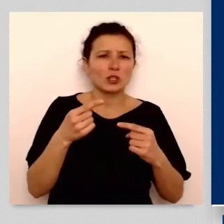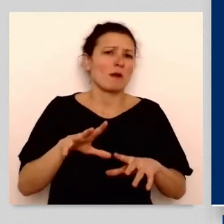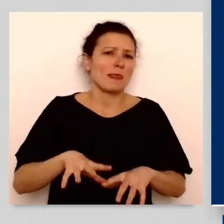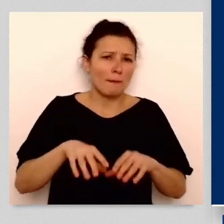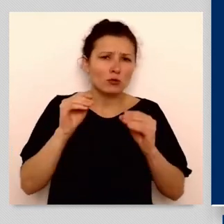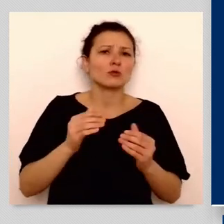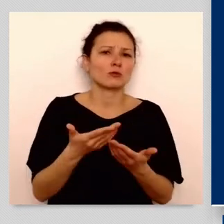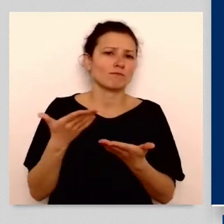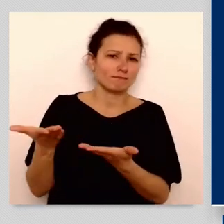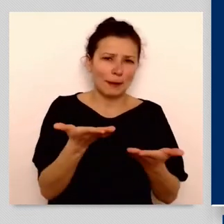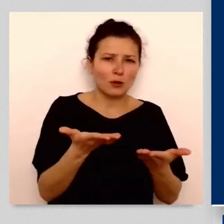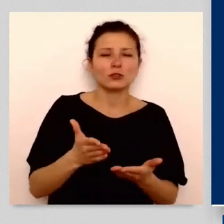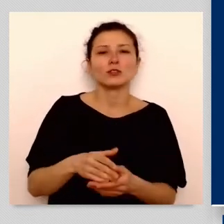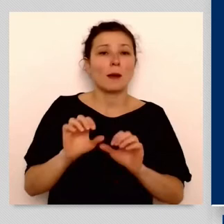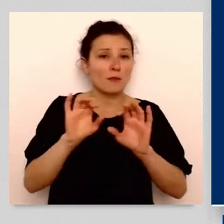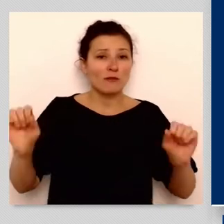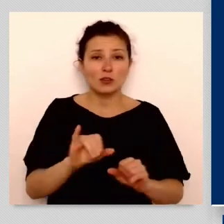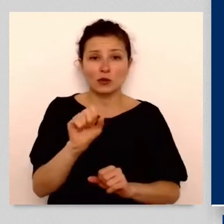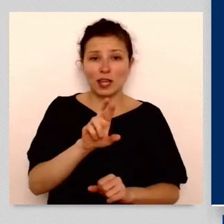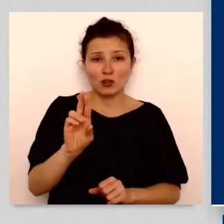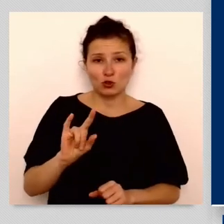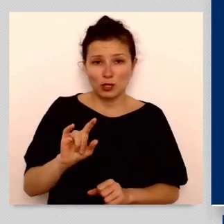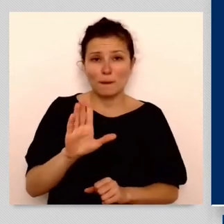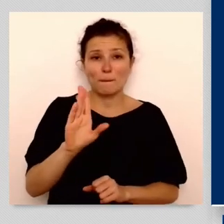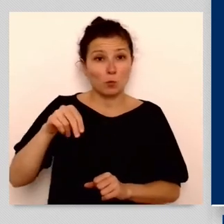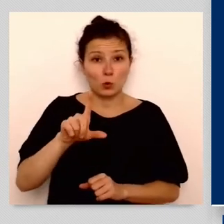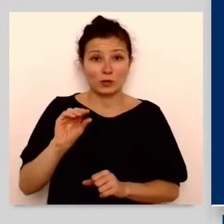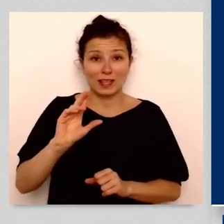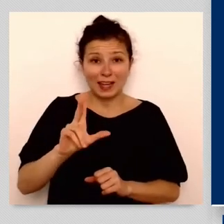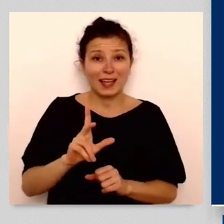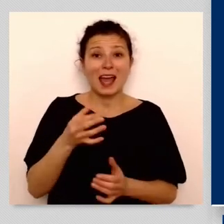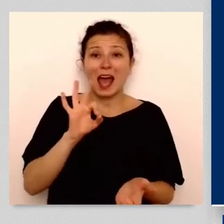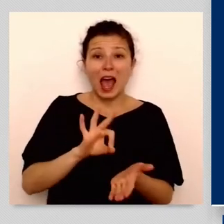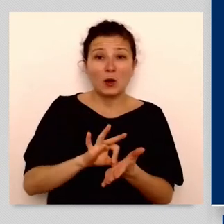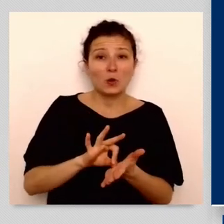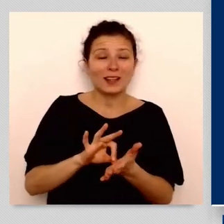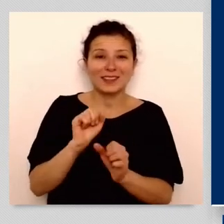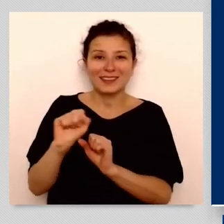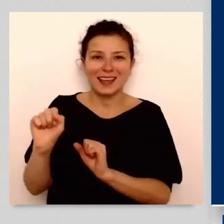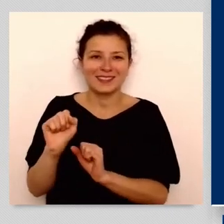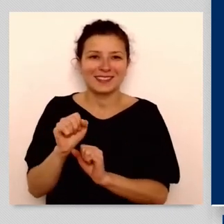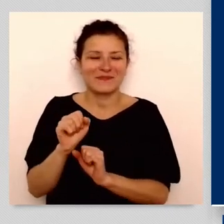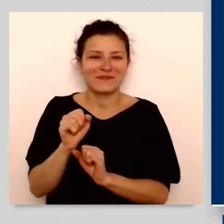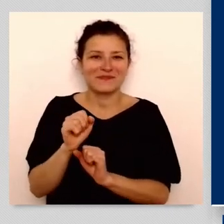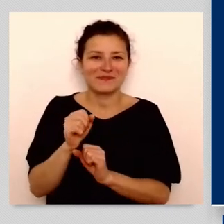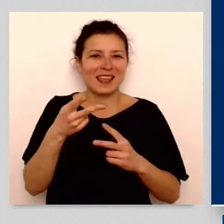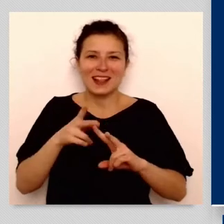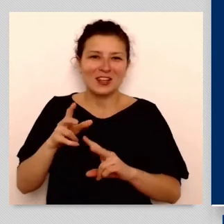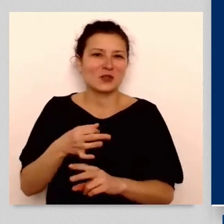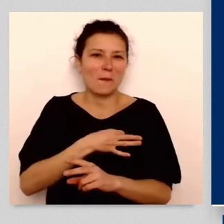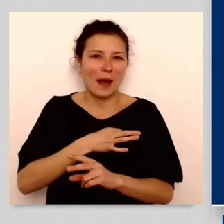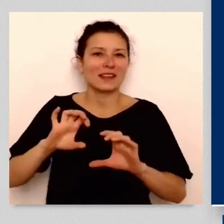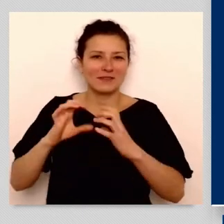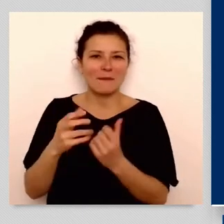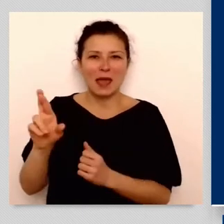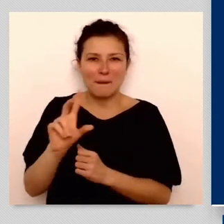profesora Jerzego Buzka, który akurat jedyny nie jest parlamentarzystą zasiadającym w naszym Sejmie, tylko w Parlamencie